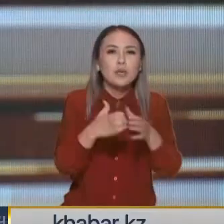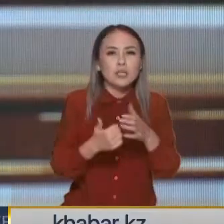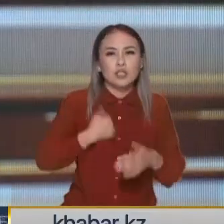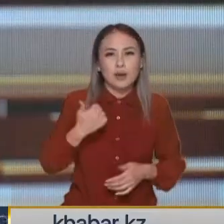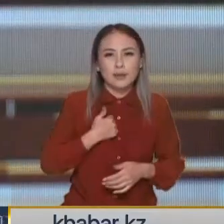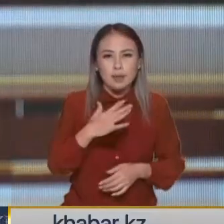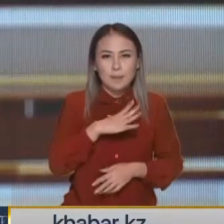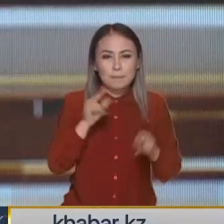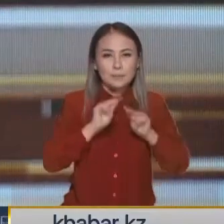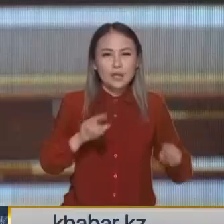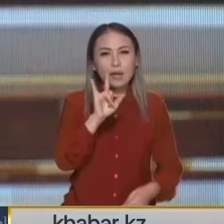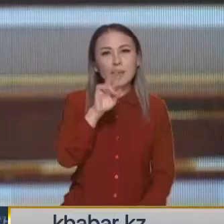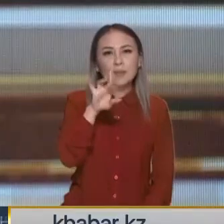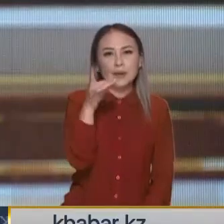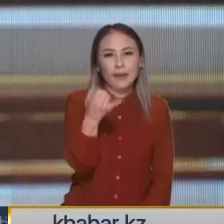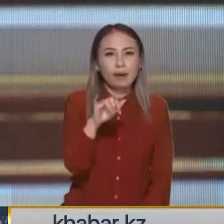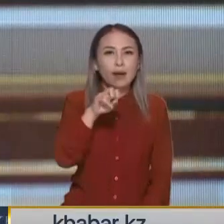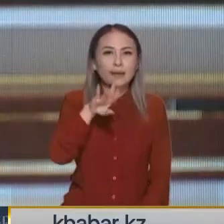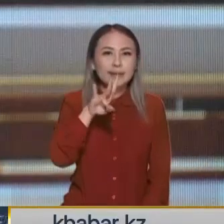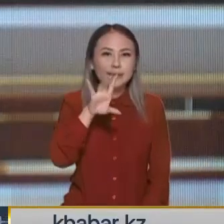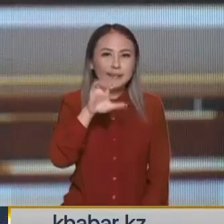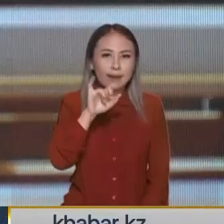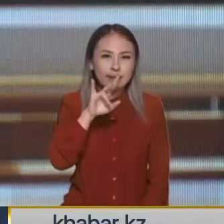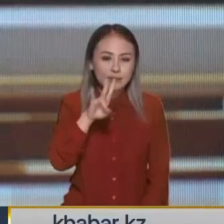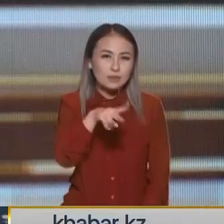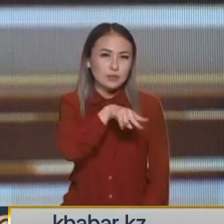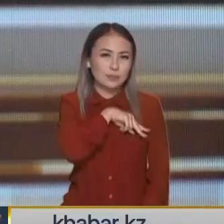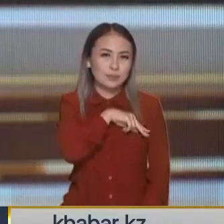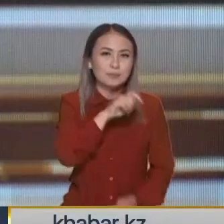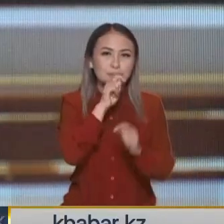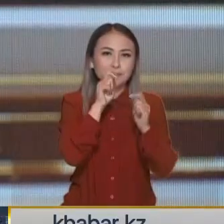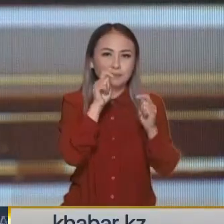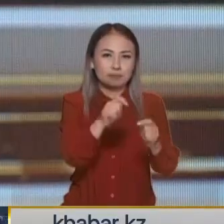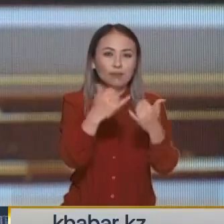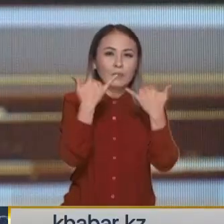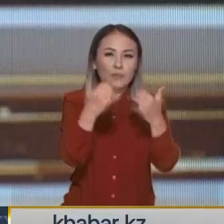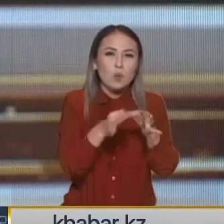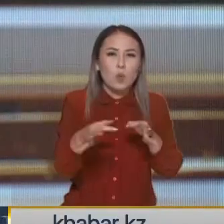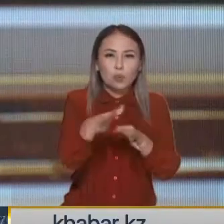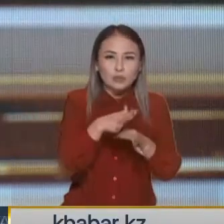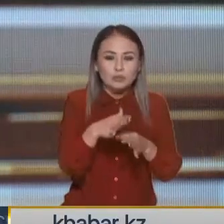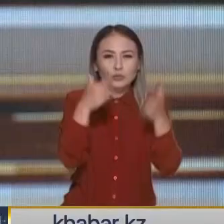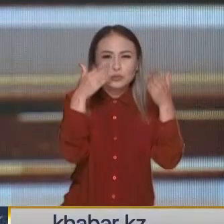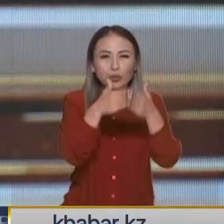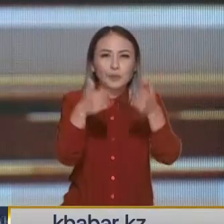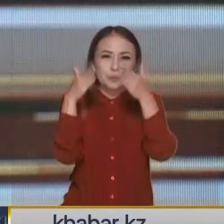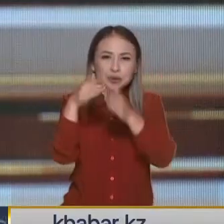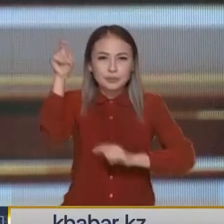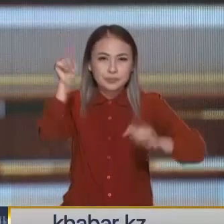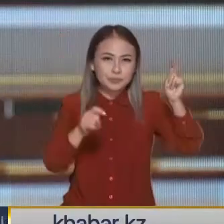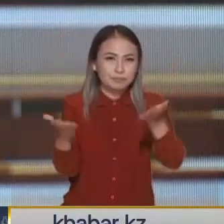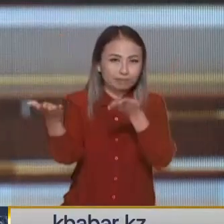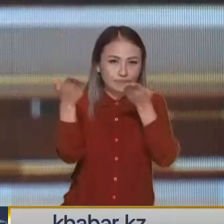ұлт мақтанышына айналған педагогтарға Ыбырай Алтынсарин төсбелгісін табыстады. Салтанатты шараға облыстың түпкір-түпкірінен